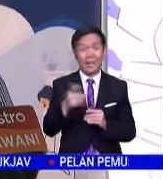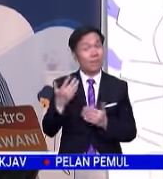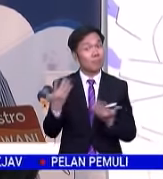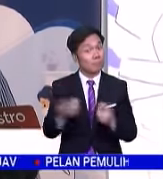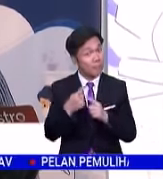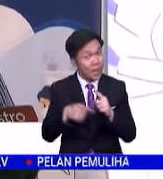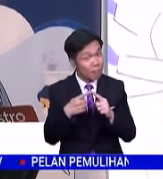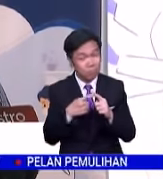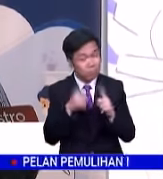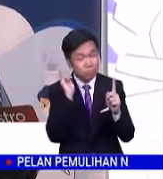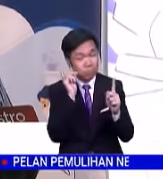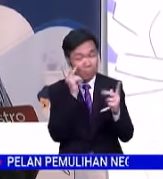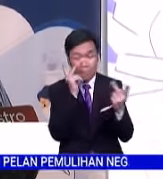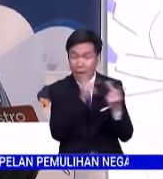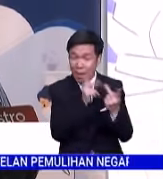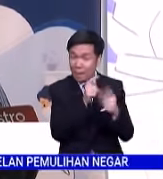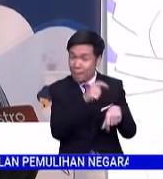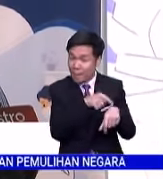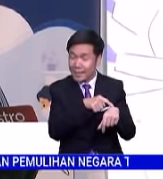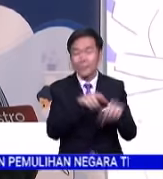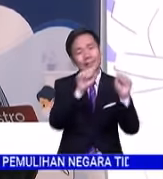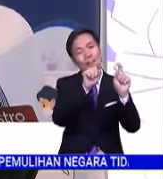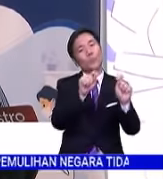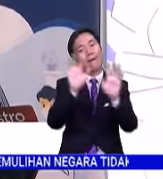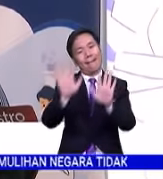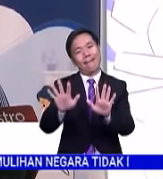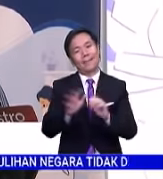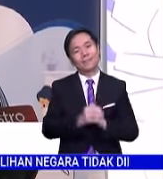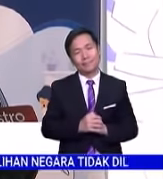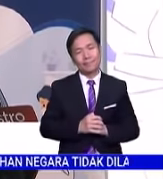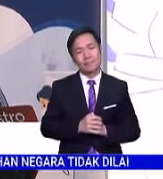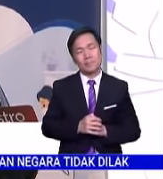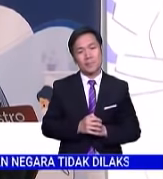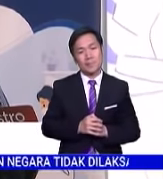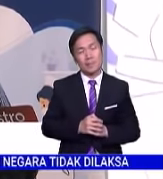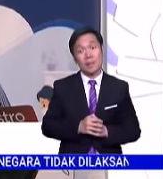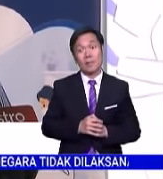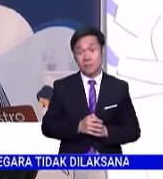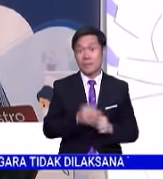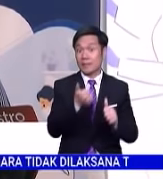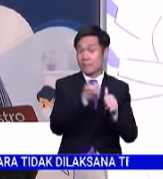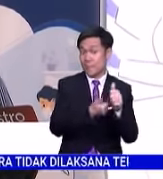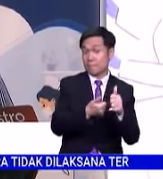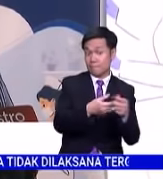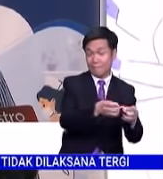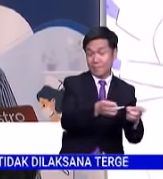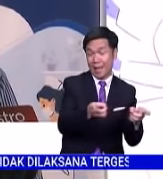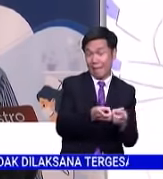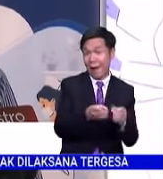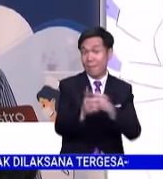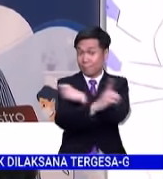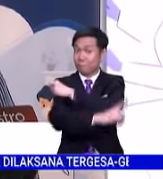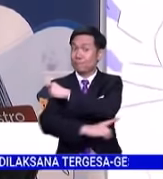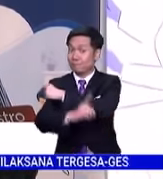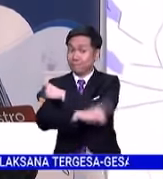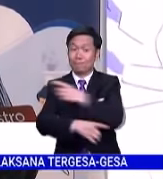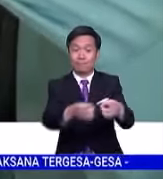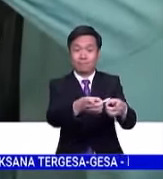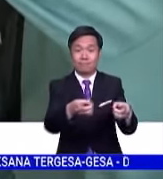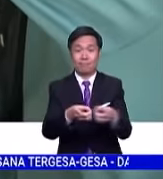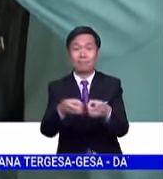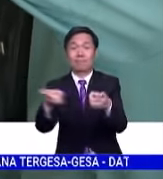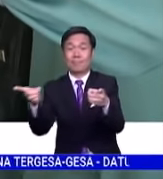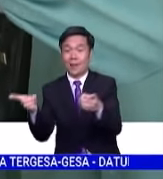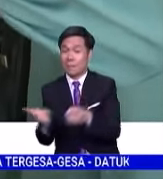minggu. Jadi kita mensasarkan barangkali mungkin di setiap daerah akan ada